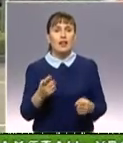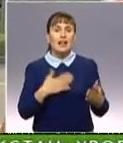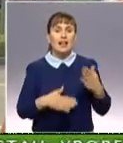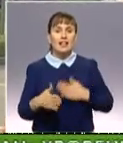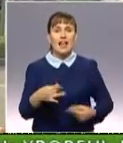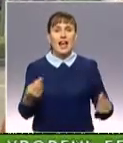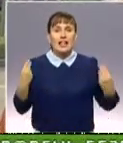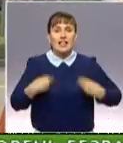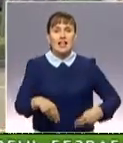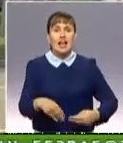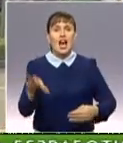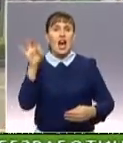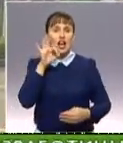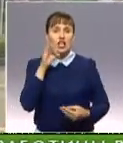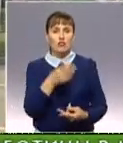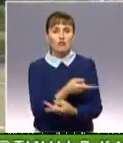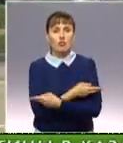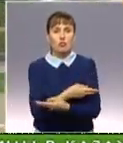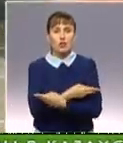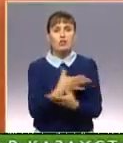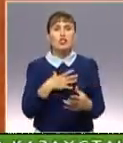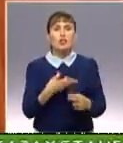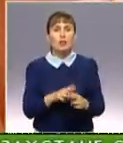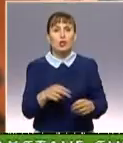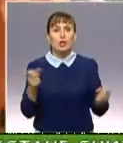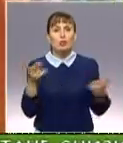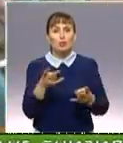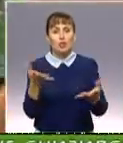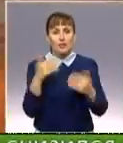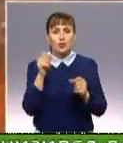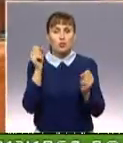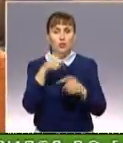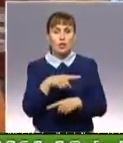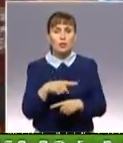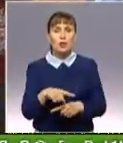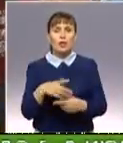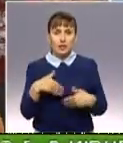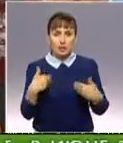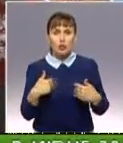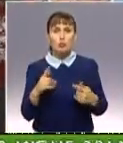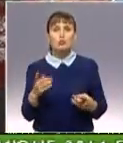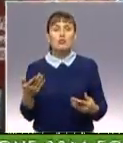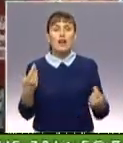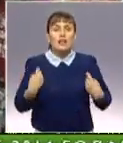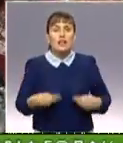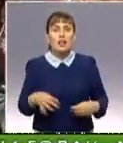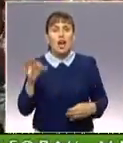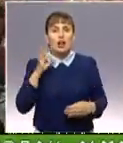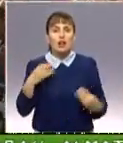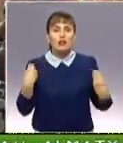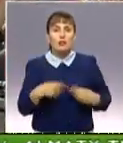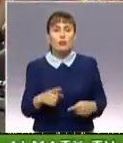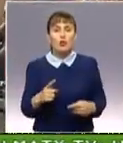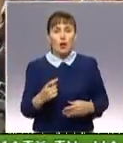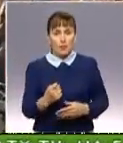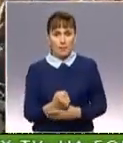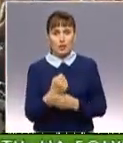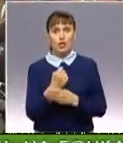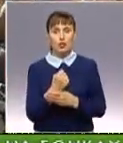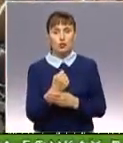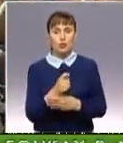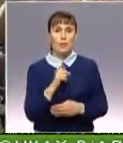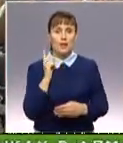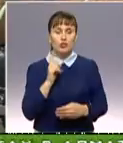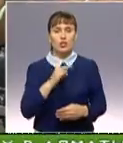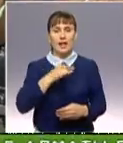оранжевые футболки. Зачем им это нужно? Давайте узнаем. Здравствуйте. Здравствуйте. А почему вы одели оранжевые футболки? Поддержку инвестиций, поддержку